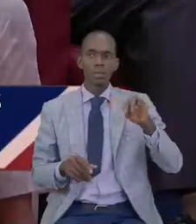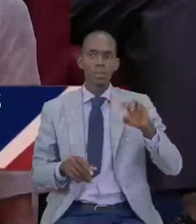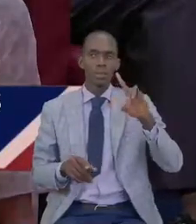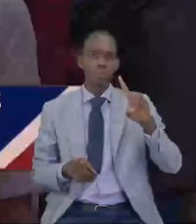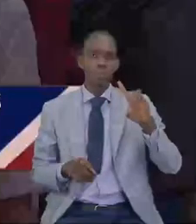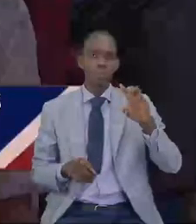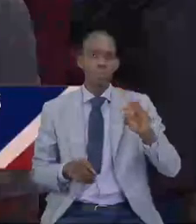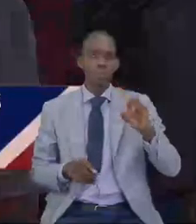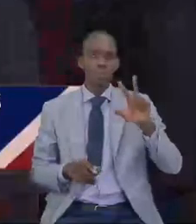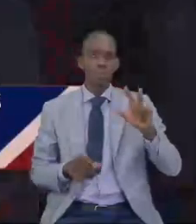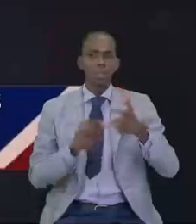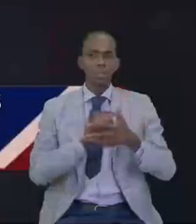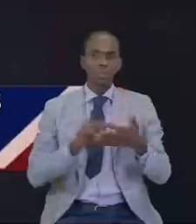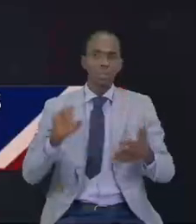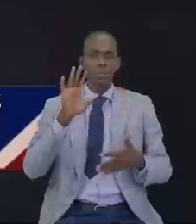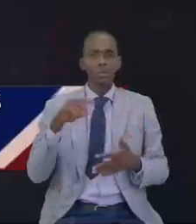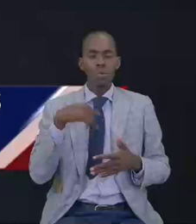5. C'est lui qui...